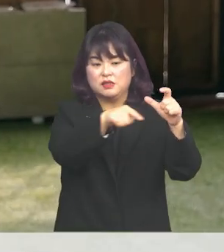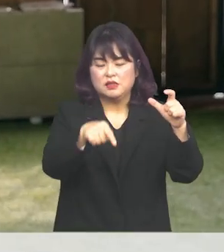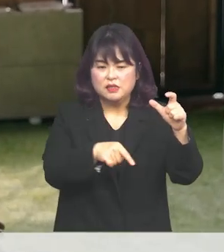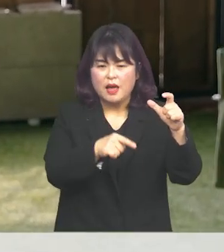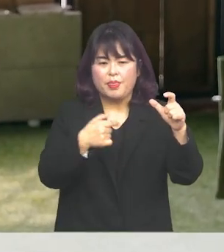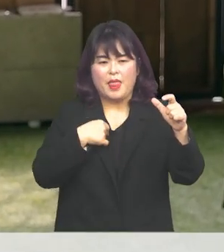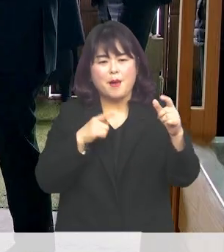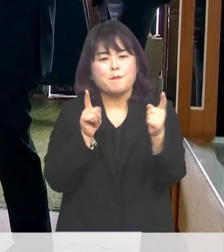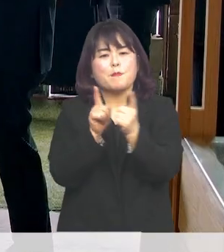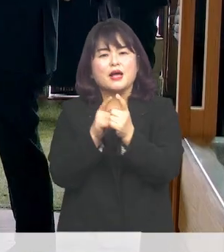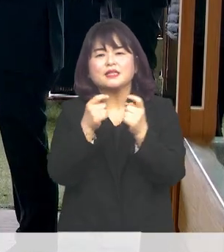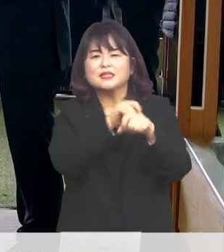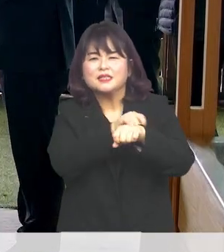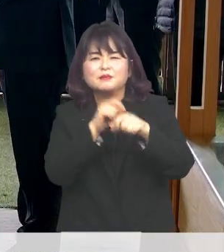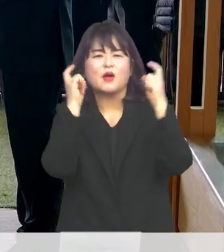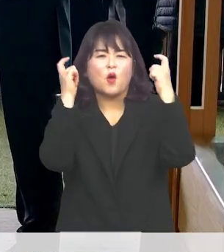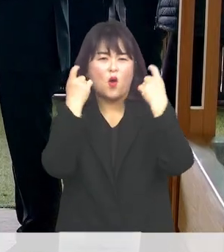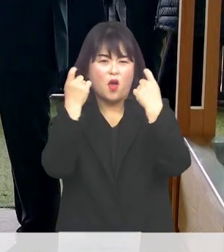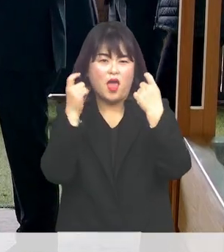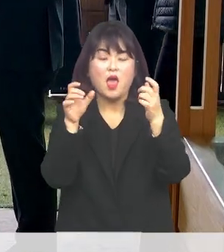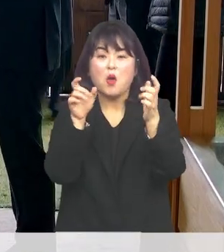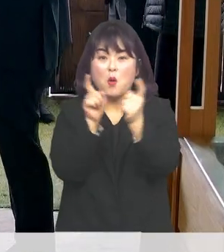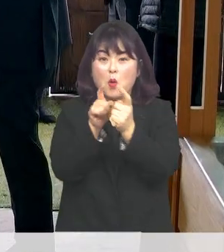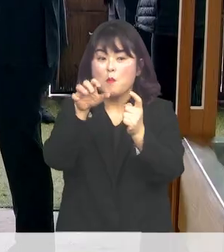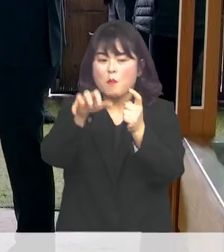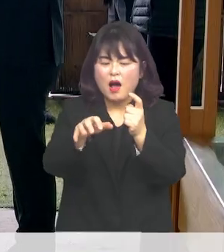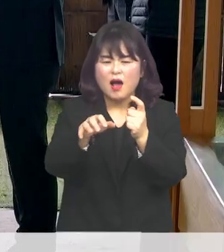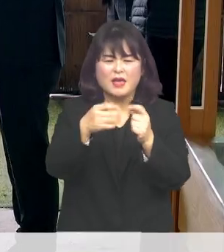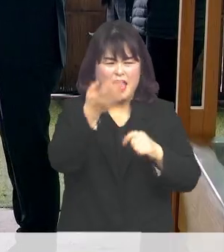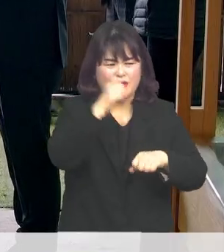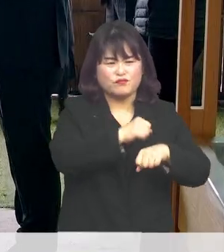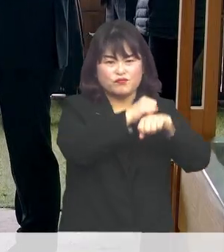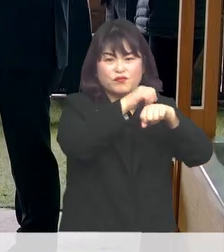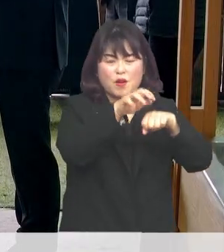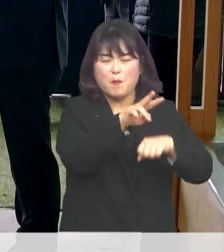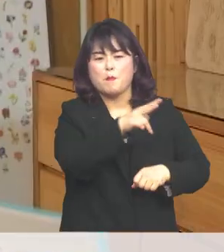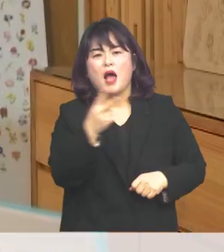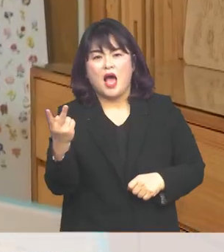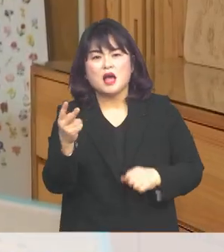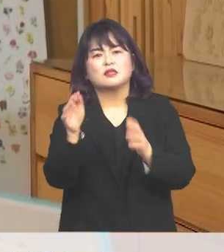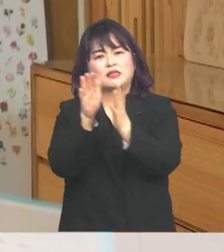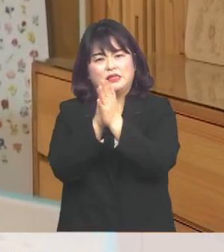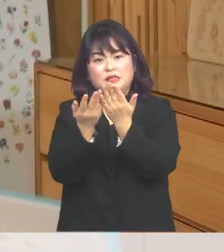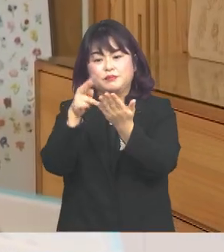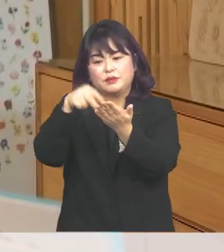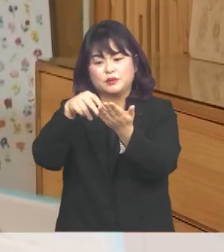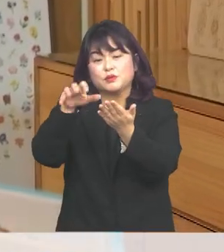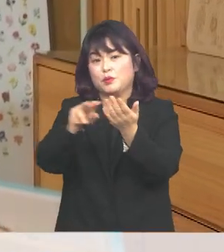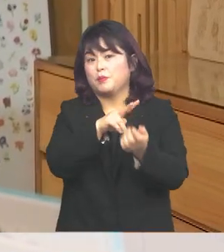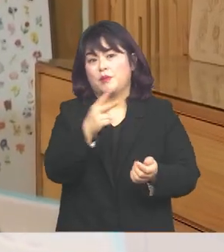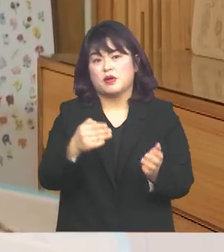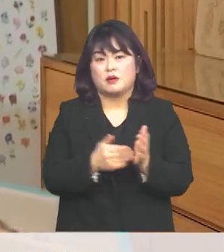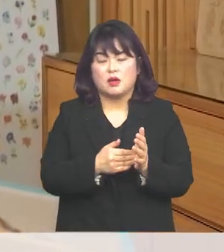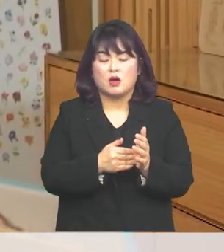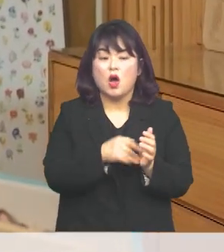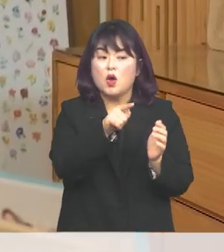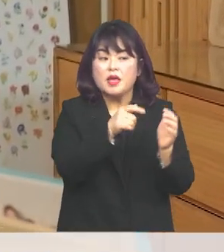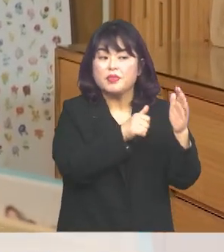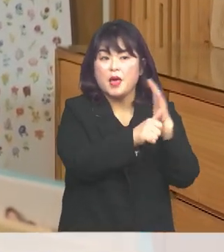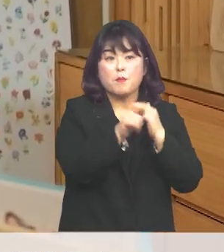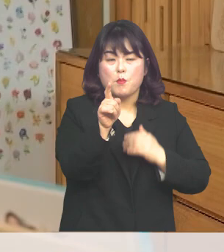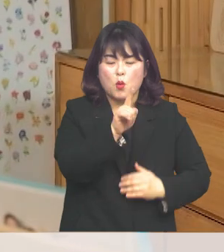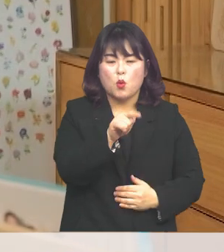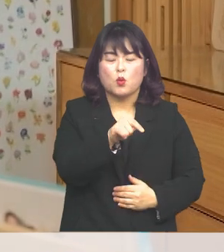주제로 100년 전 지어진 사금 창고를 시골 책방으로 리모델링한 곳입니다. 최성욱